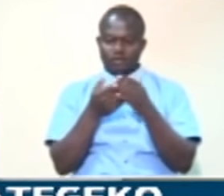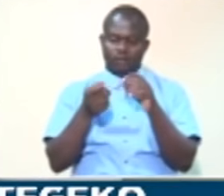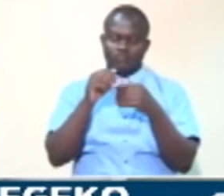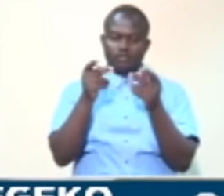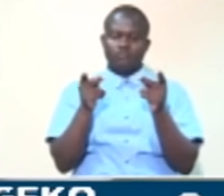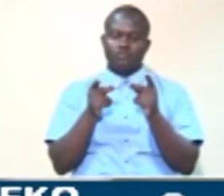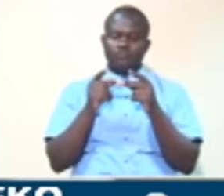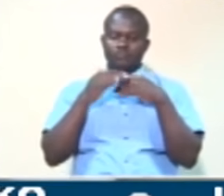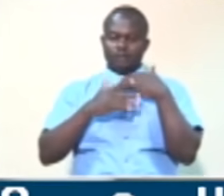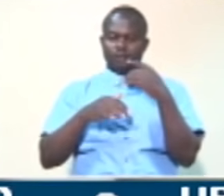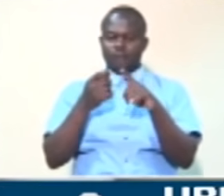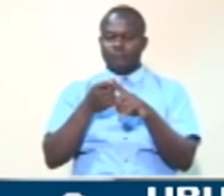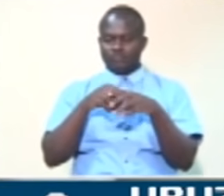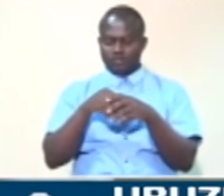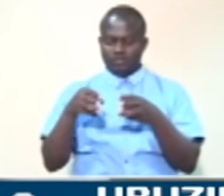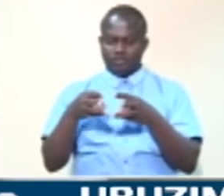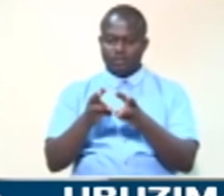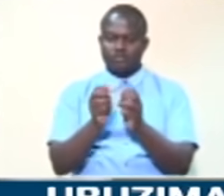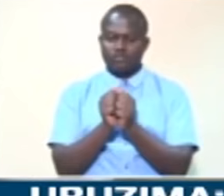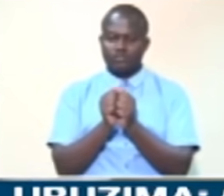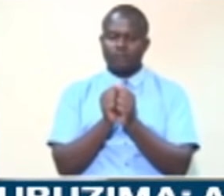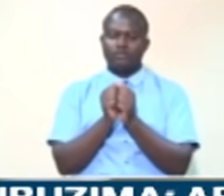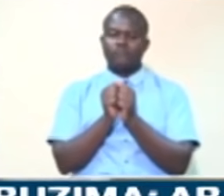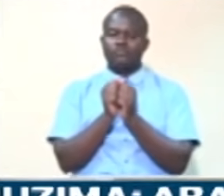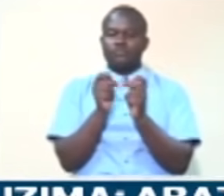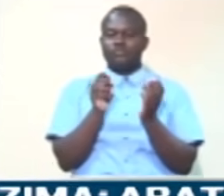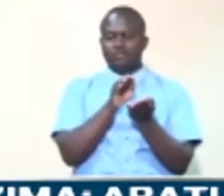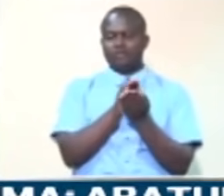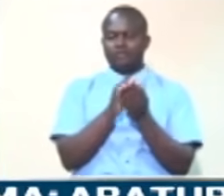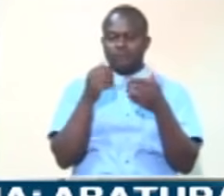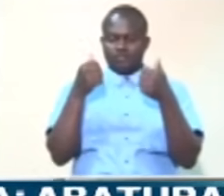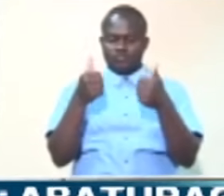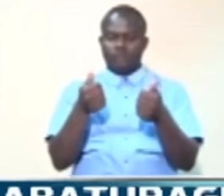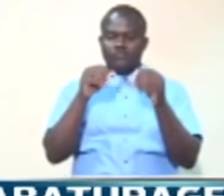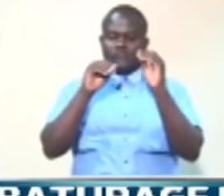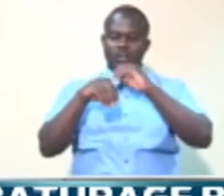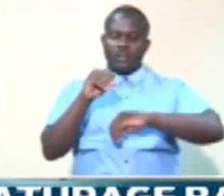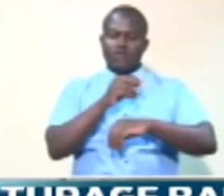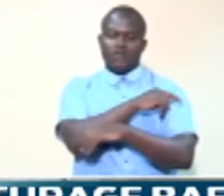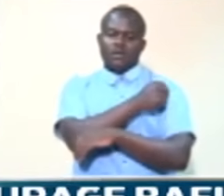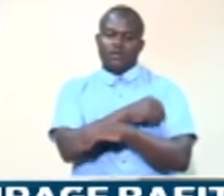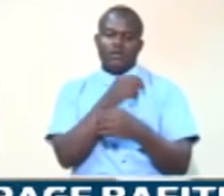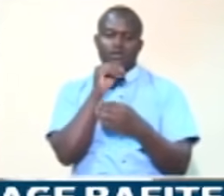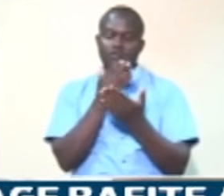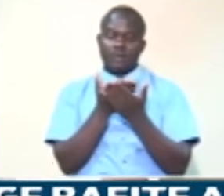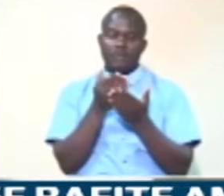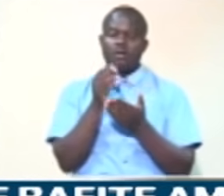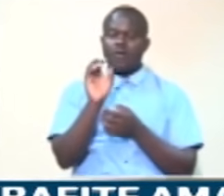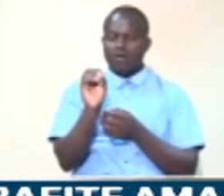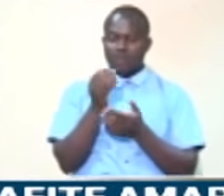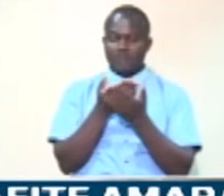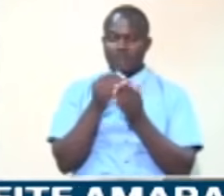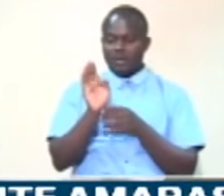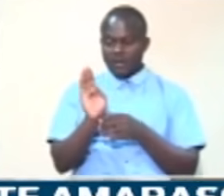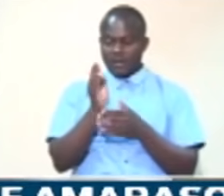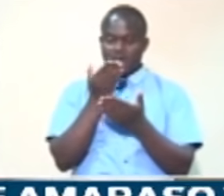maraso yaturukaga ku buryo stock ibimeze neza ibitaro bisaba O ntabwo ubundi bisaba O bisabiye wa B